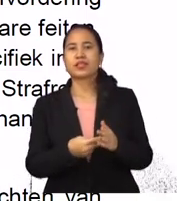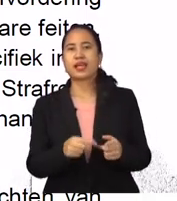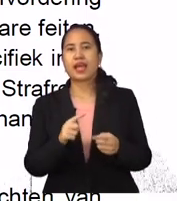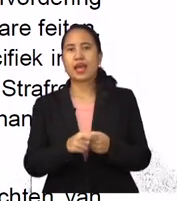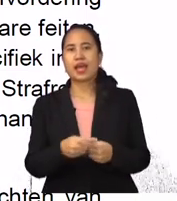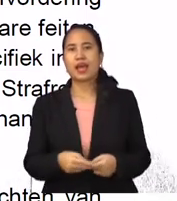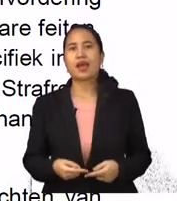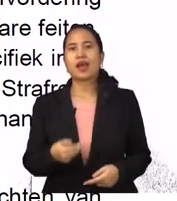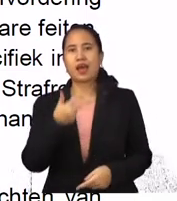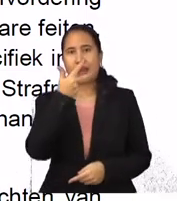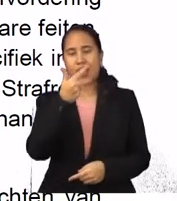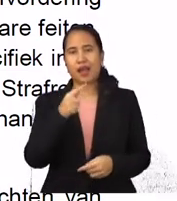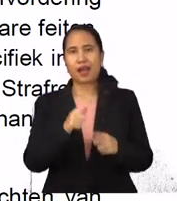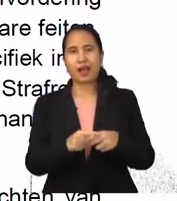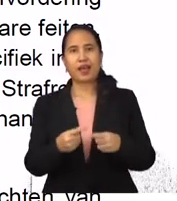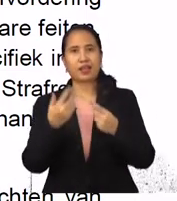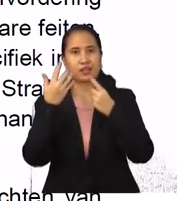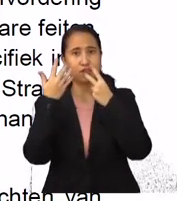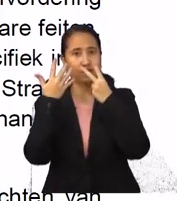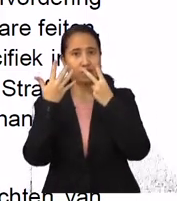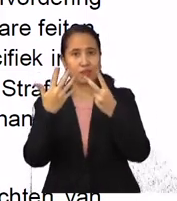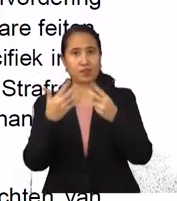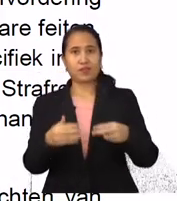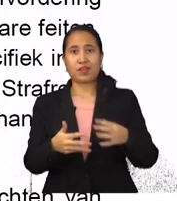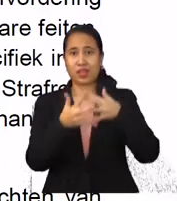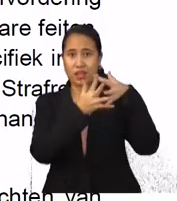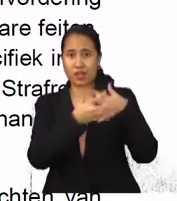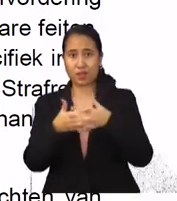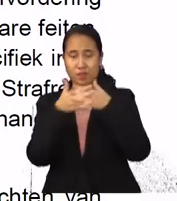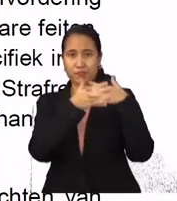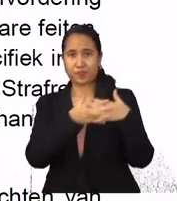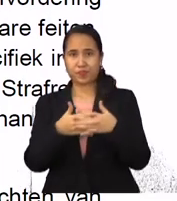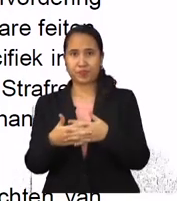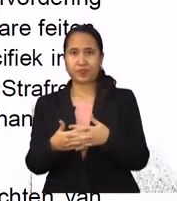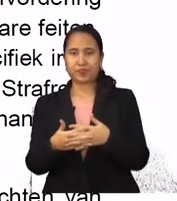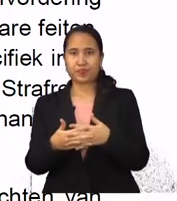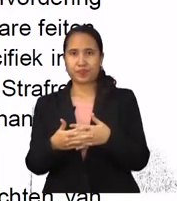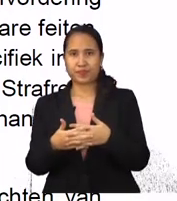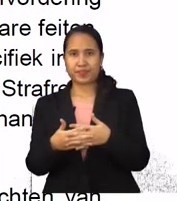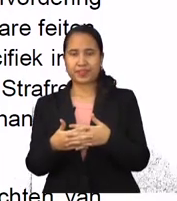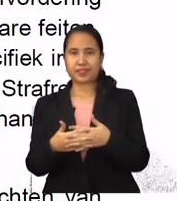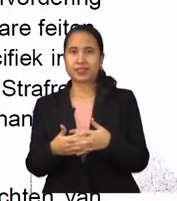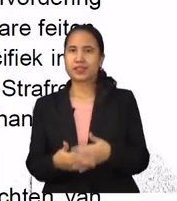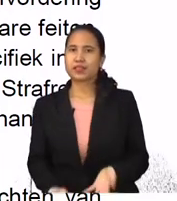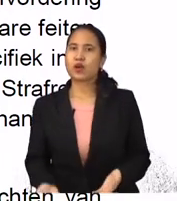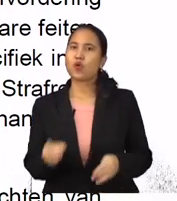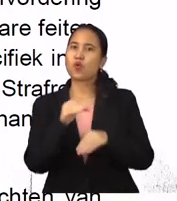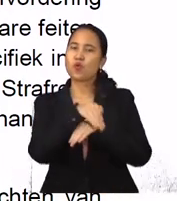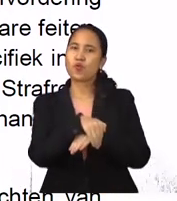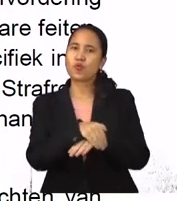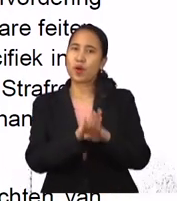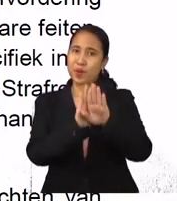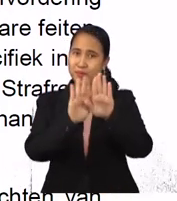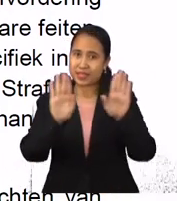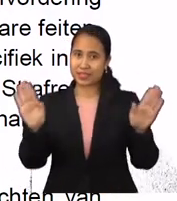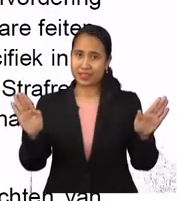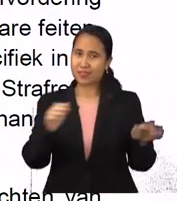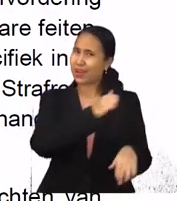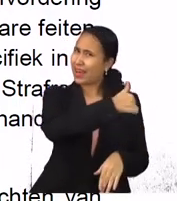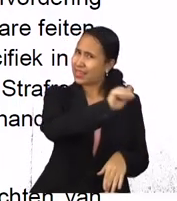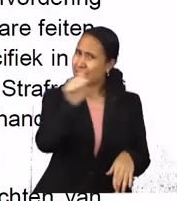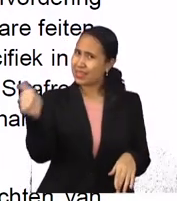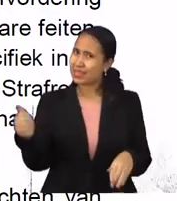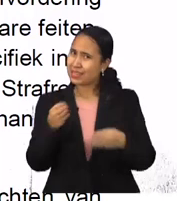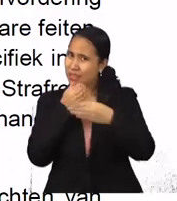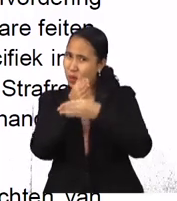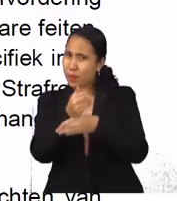en 25 van het Amerikaans verdrag in zaken de rechten van de mens betrekking hebben op de bescherming van een ieders recht